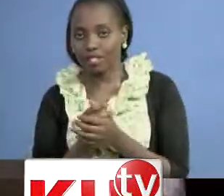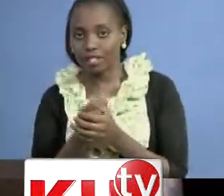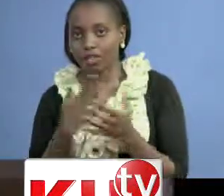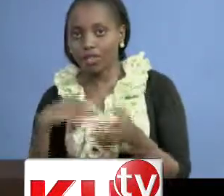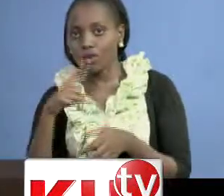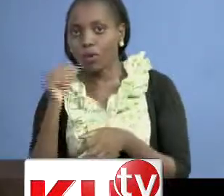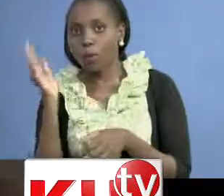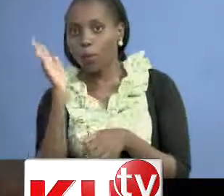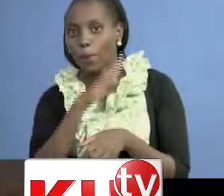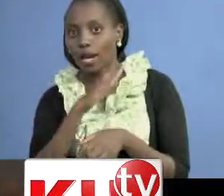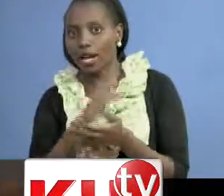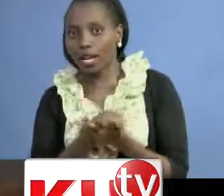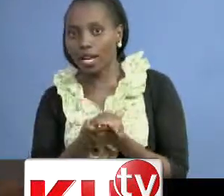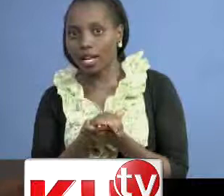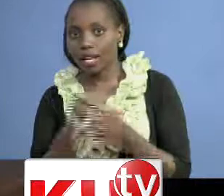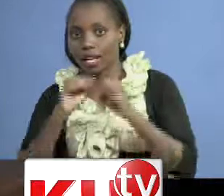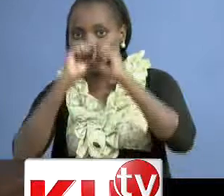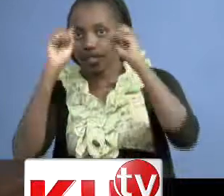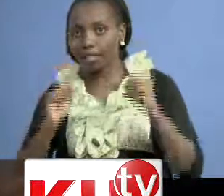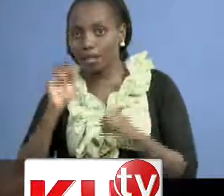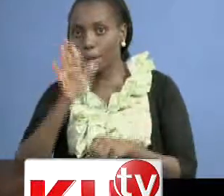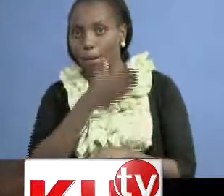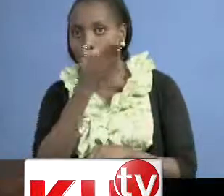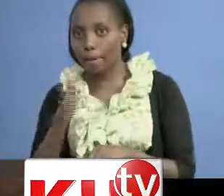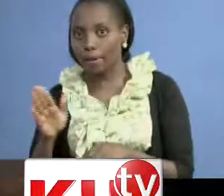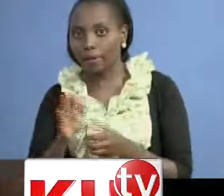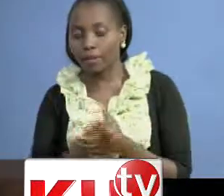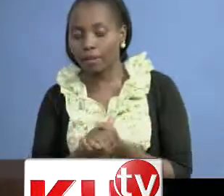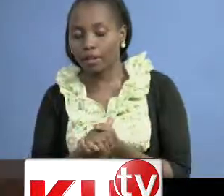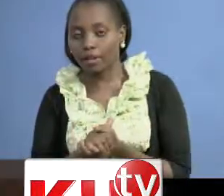turudi katika system ya parliamentary.